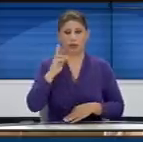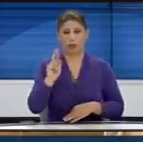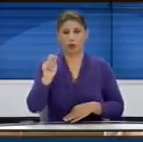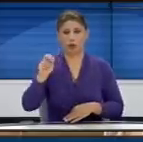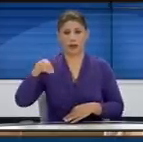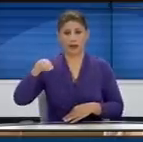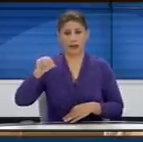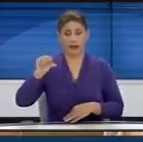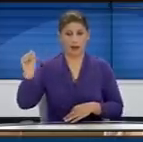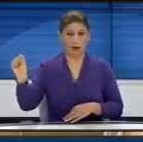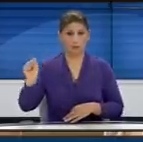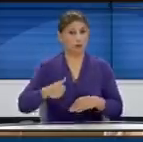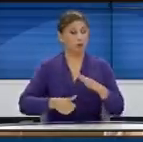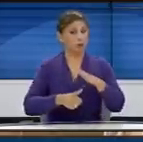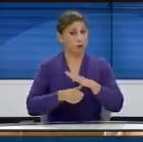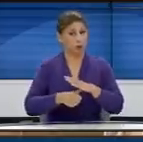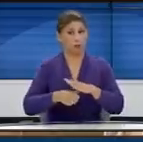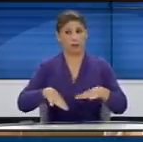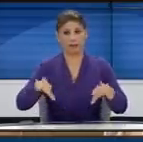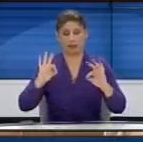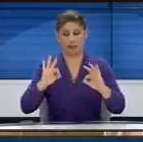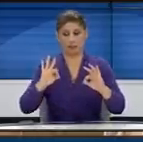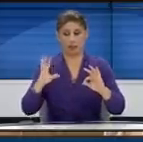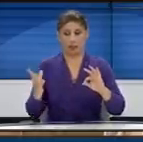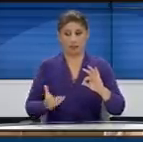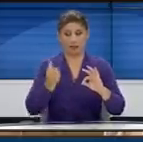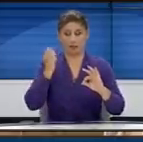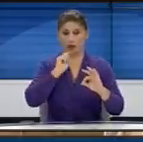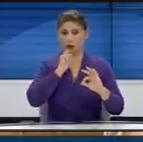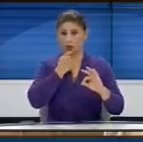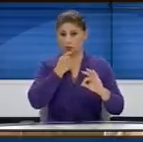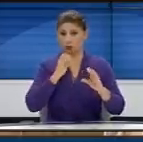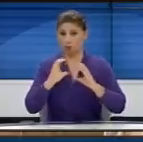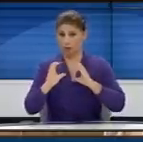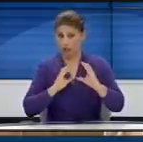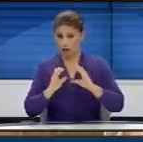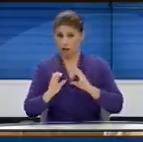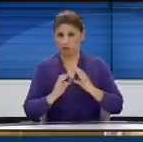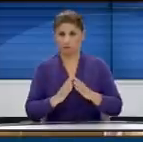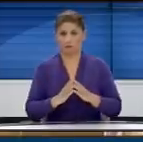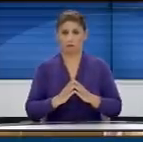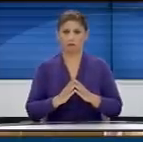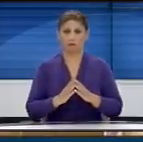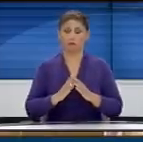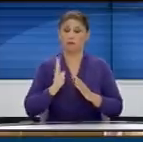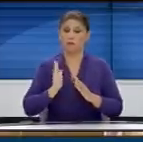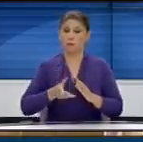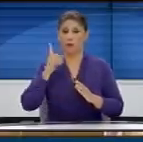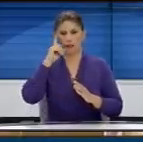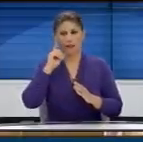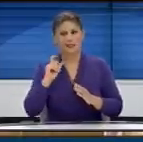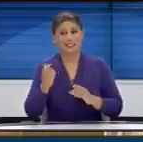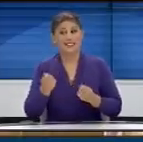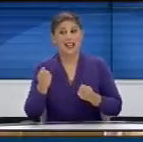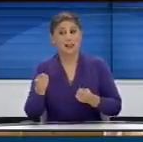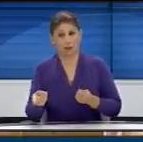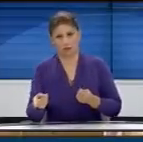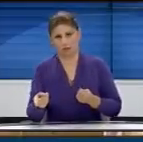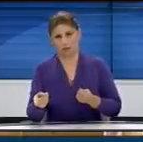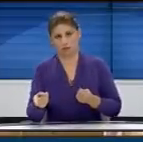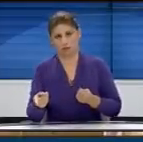είναι στη θέση του Προέδρου της Αρχής Διασφάλισης του Απορρίτου των Επικοινωνιών, να μπορεί να ξέρει τι έγινε.